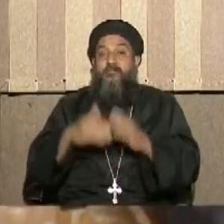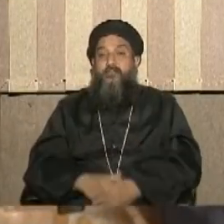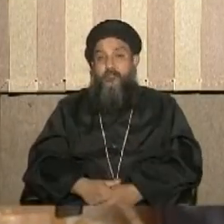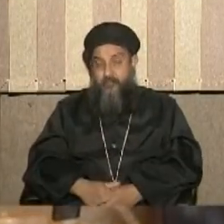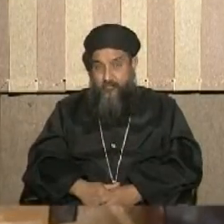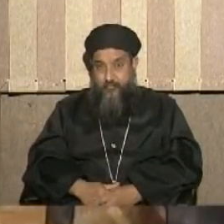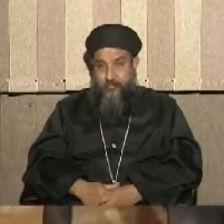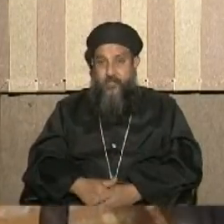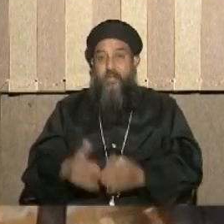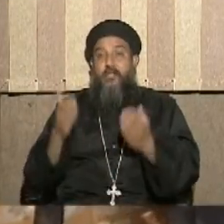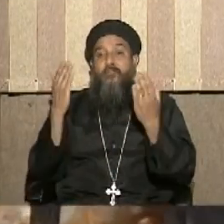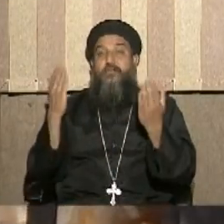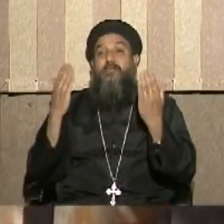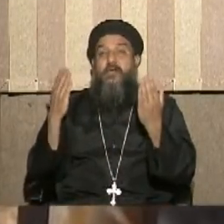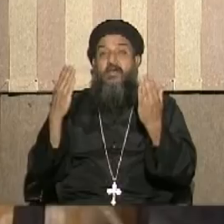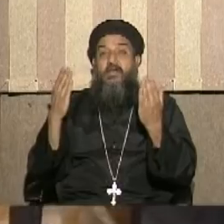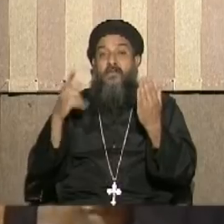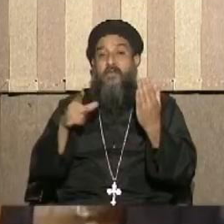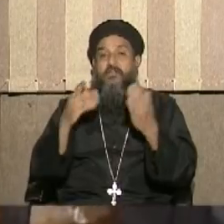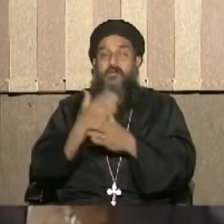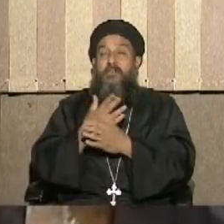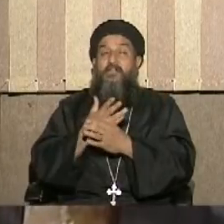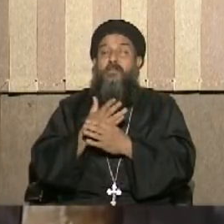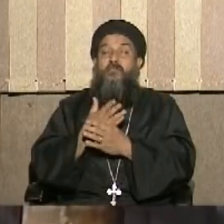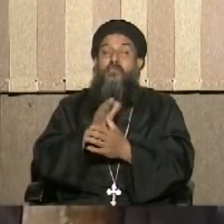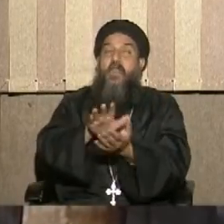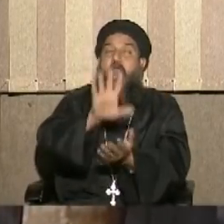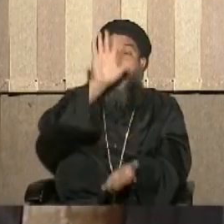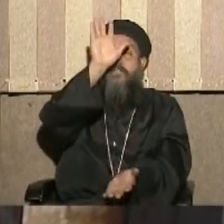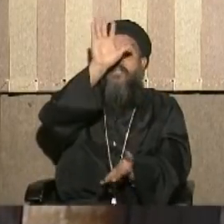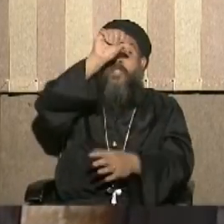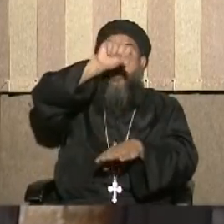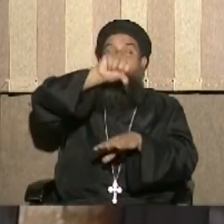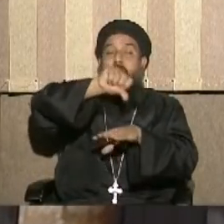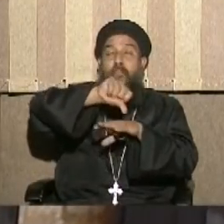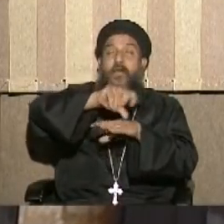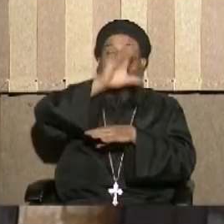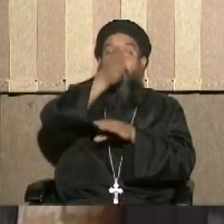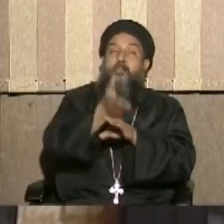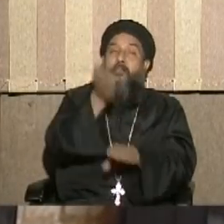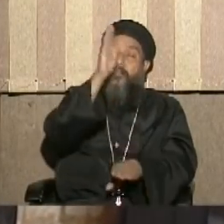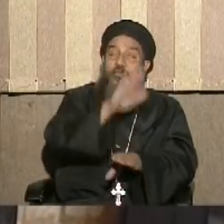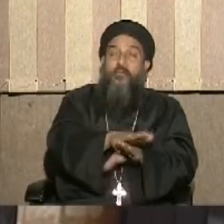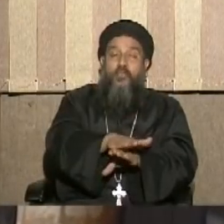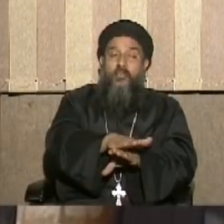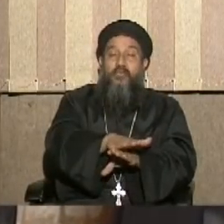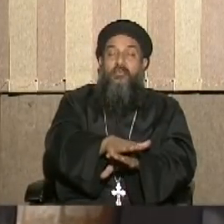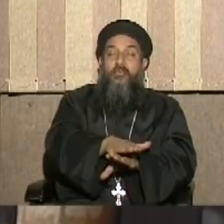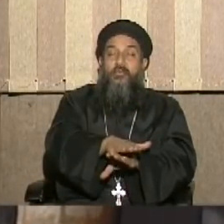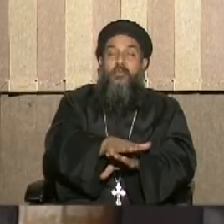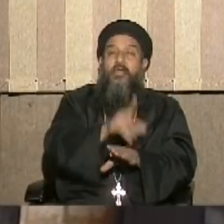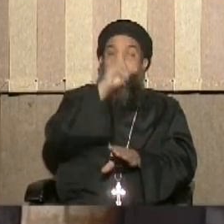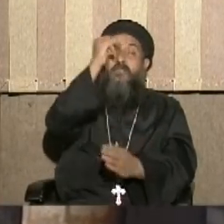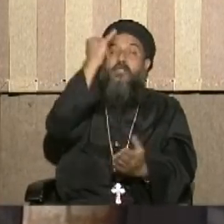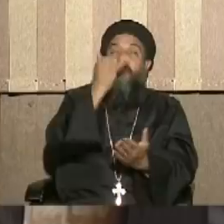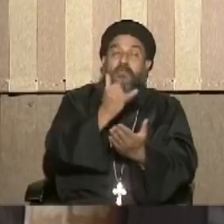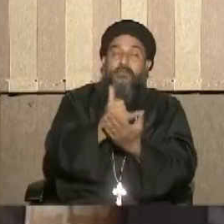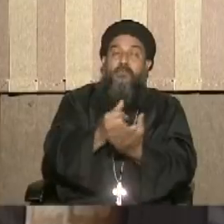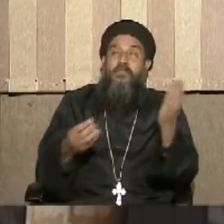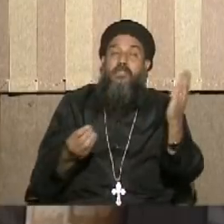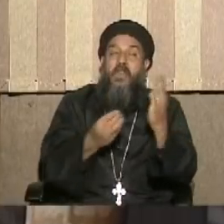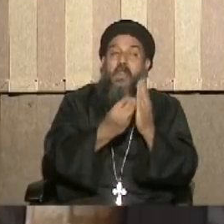جعلت العلي ملجأك فلا تصيبك